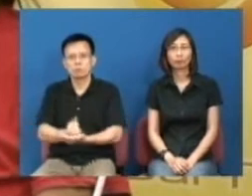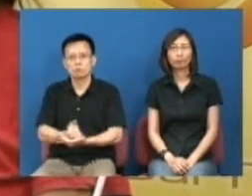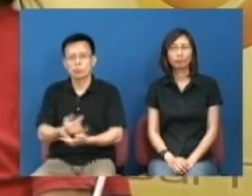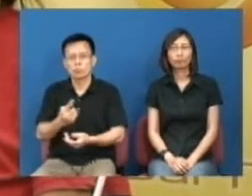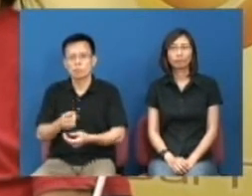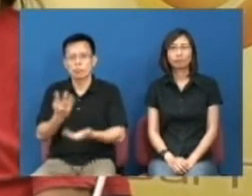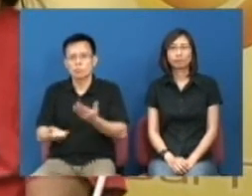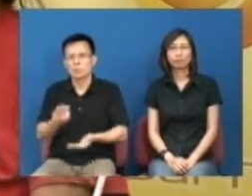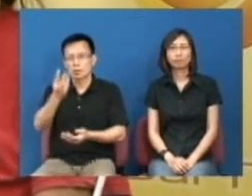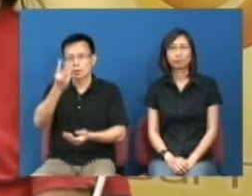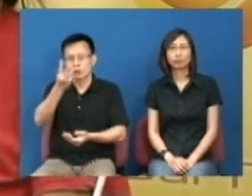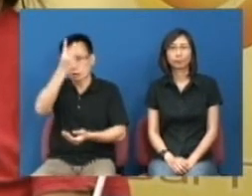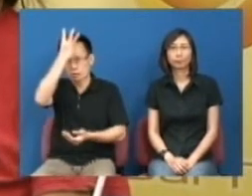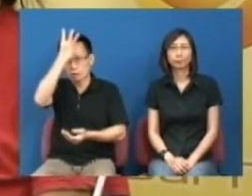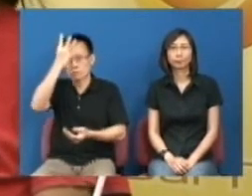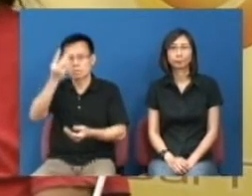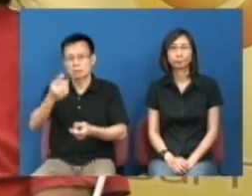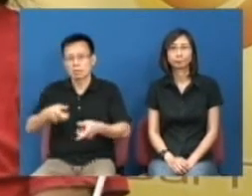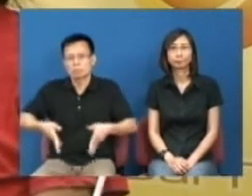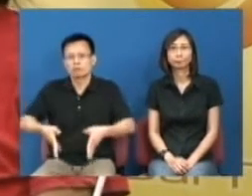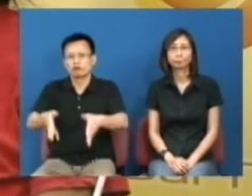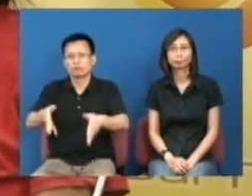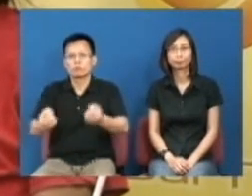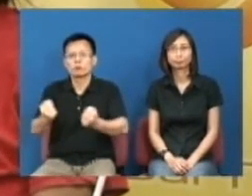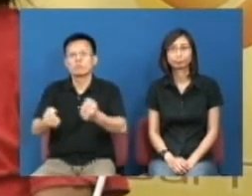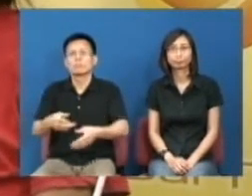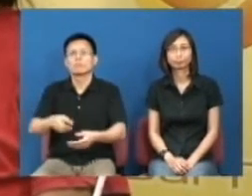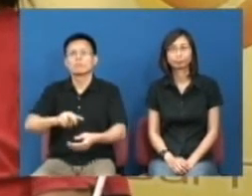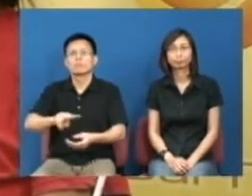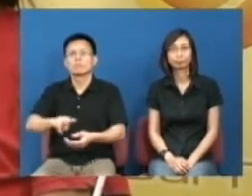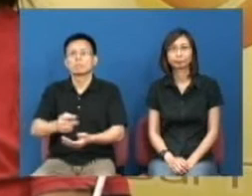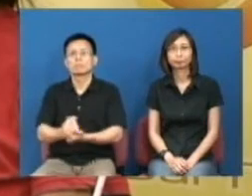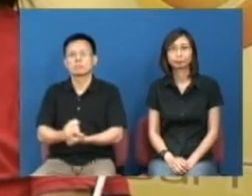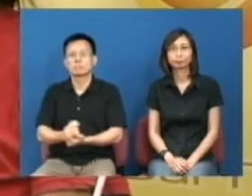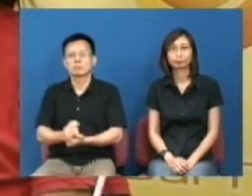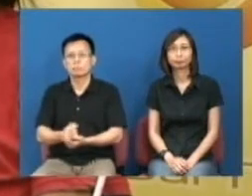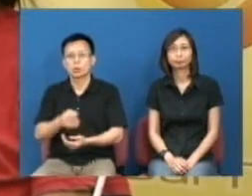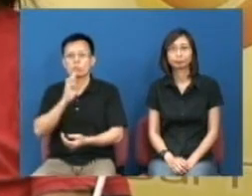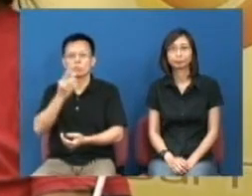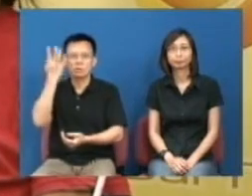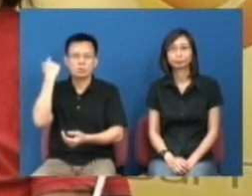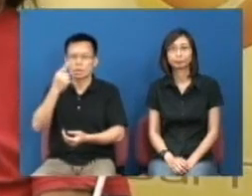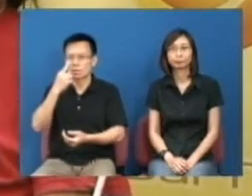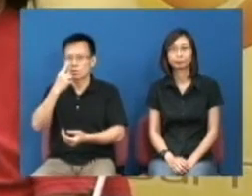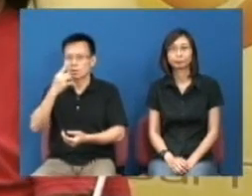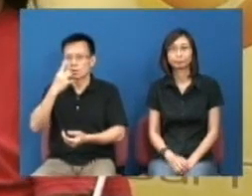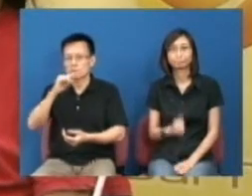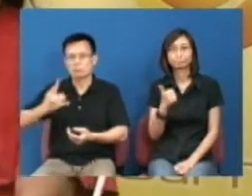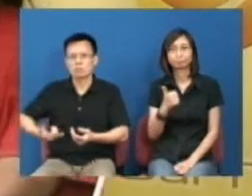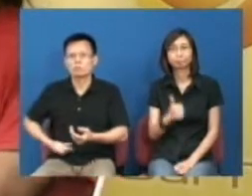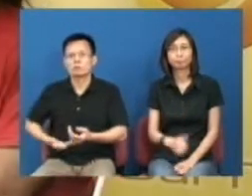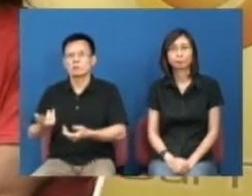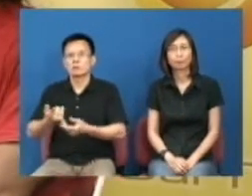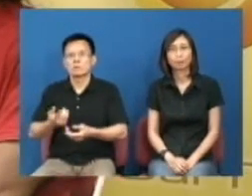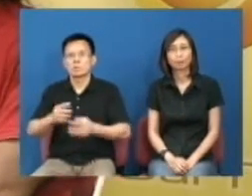天后嗰邊咯。咁我睇下你點，即係等於以前去呢個新華社示威，我哋即係大家可能年輕人都